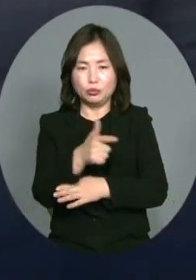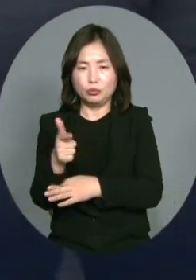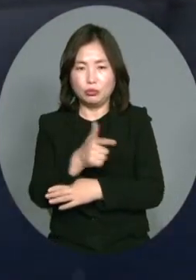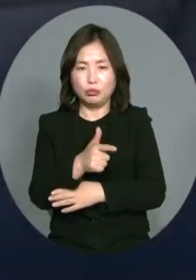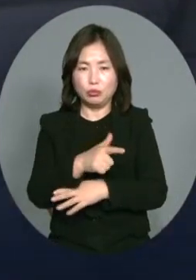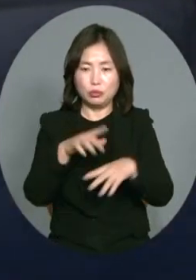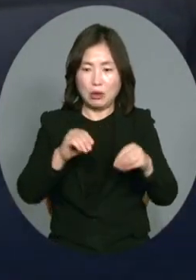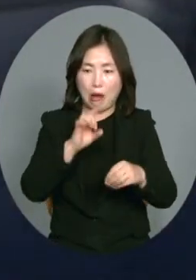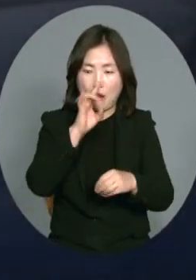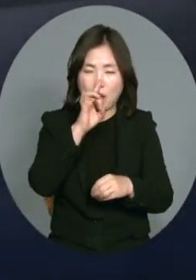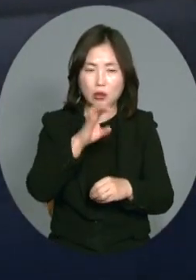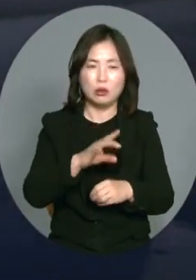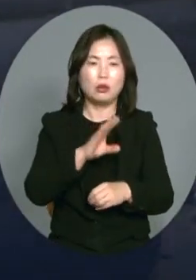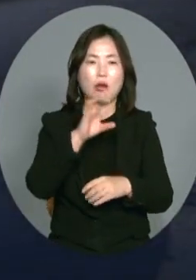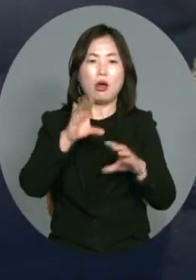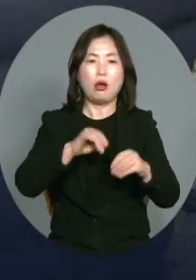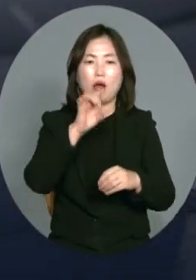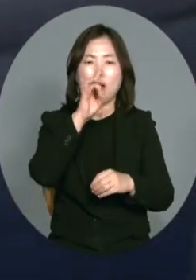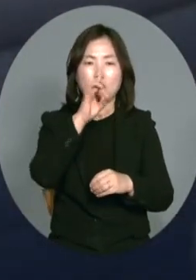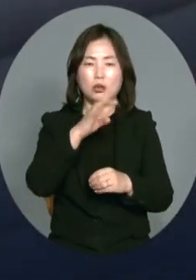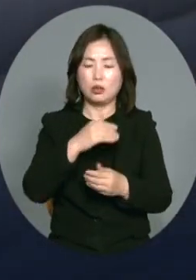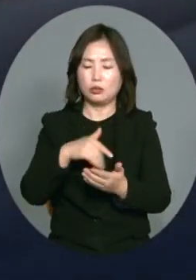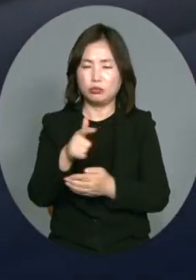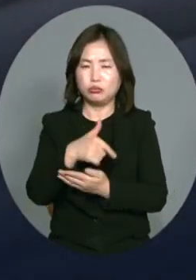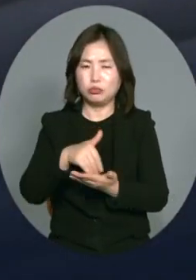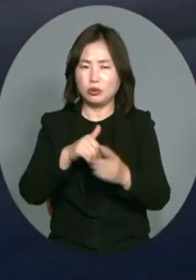했는데도 안 꺼지던가요 안 꺼져요